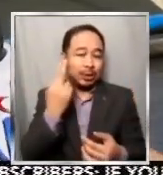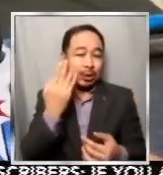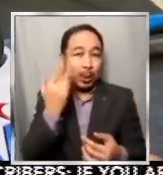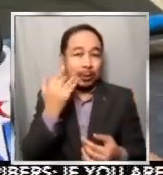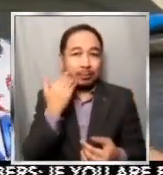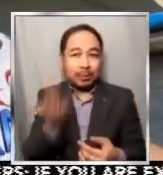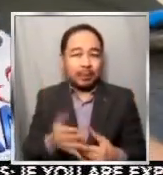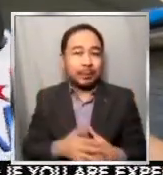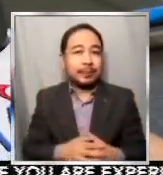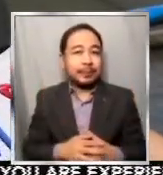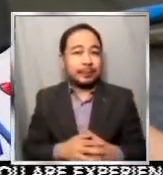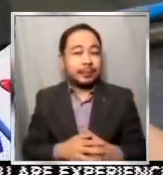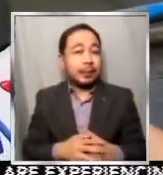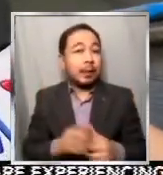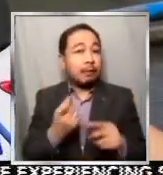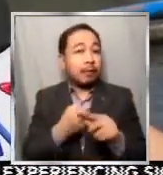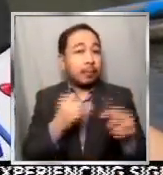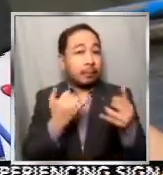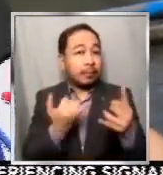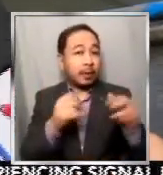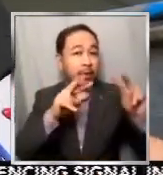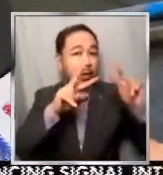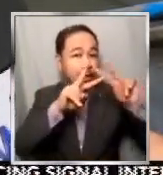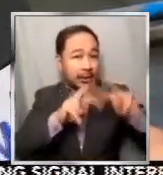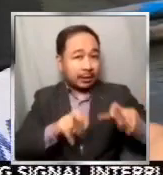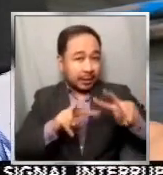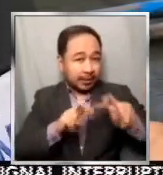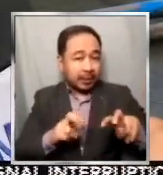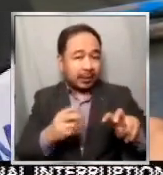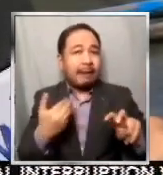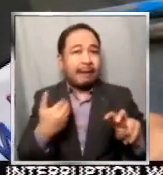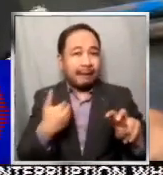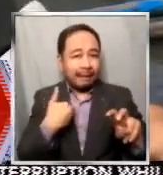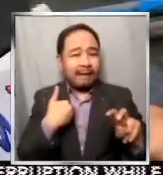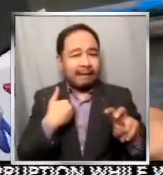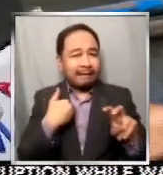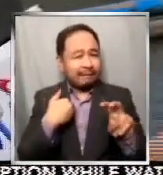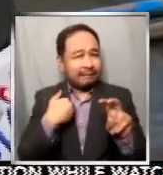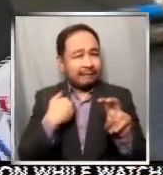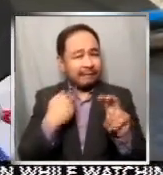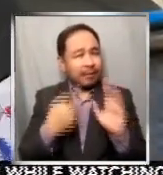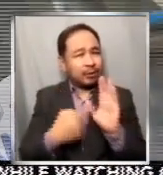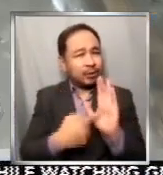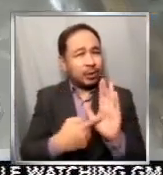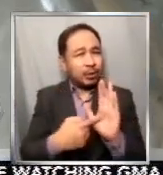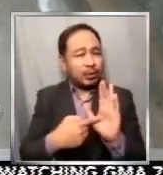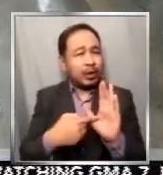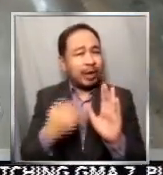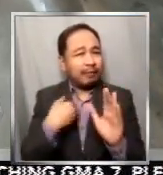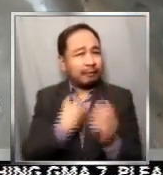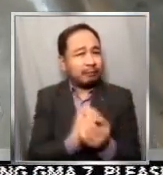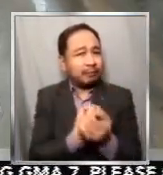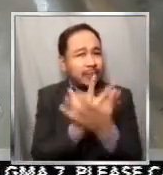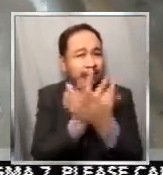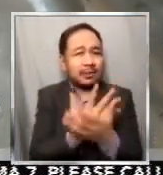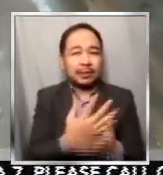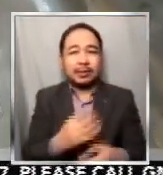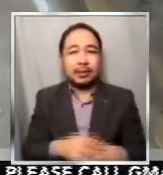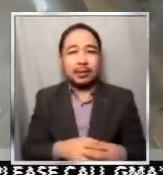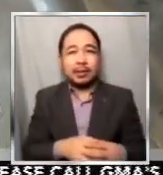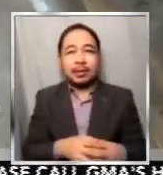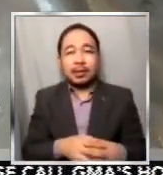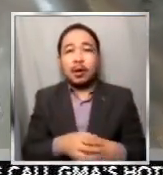external examination natin, there are indicators na ito ay blasted sila ay